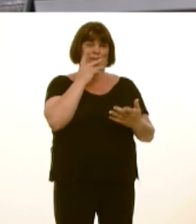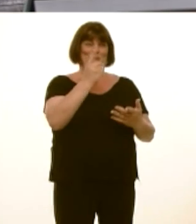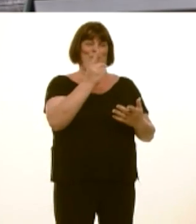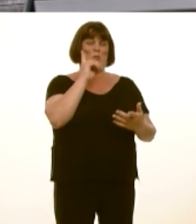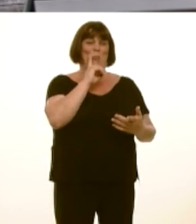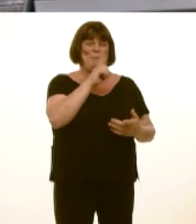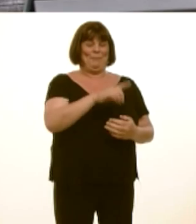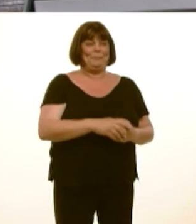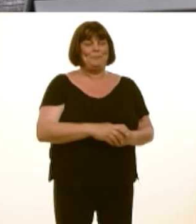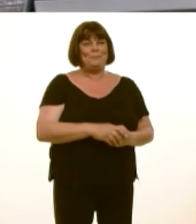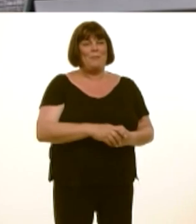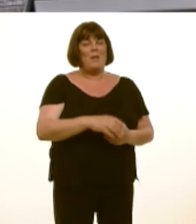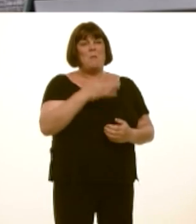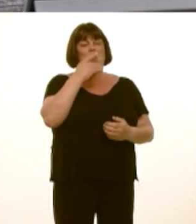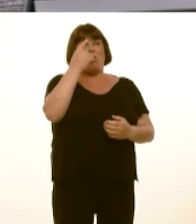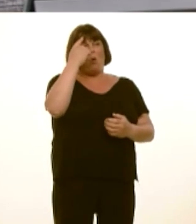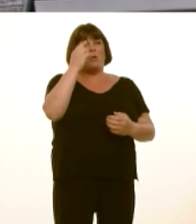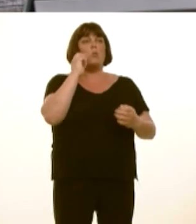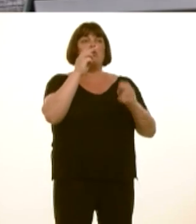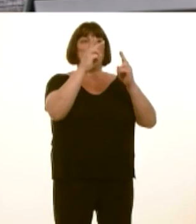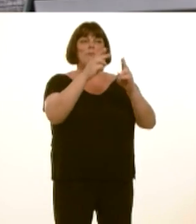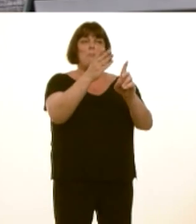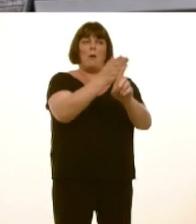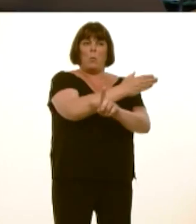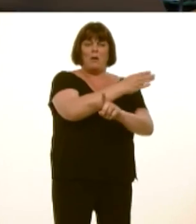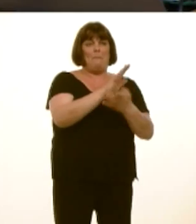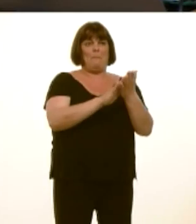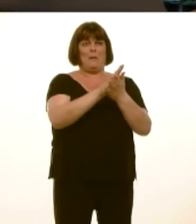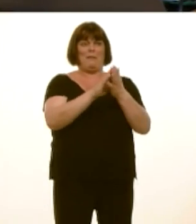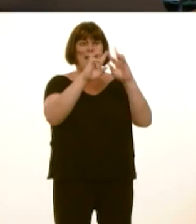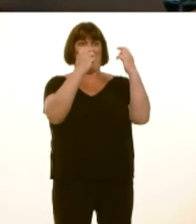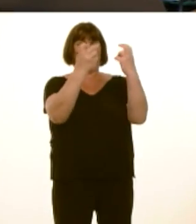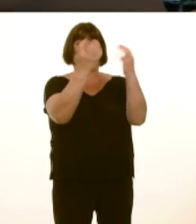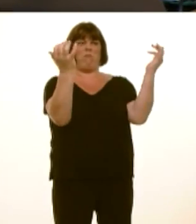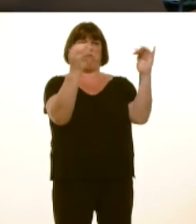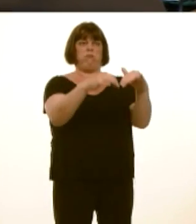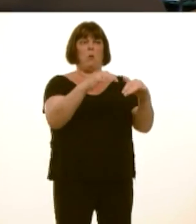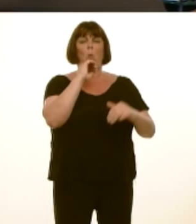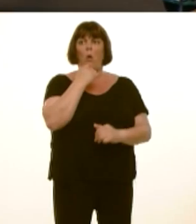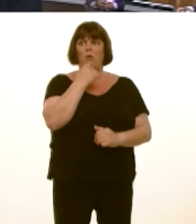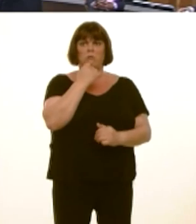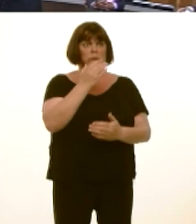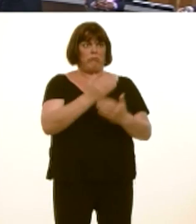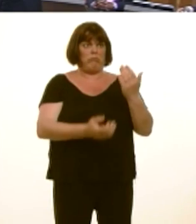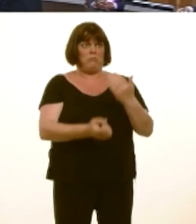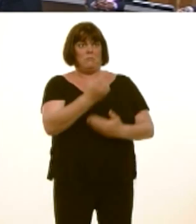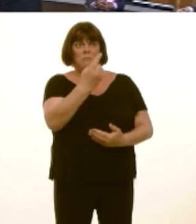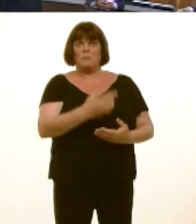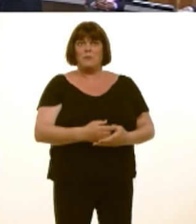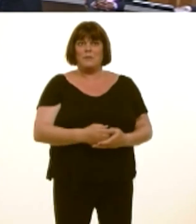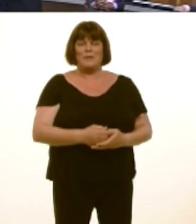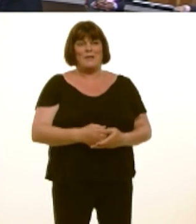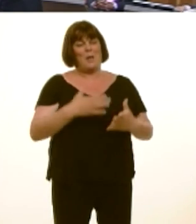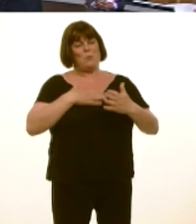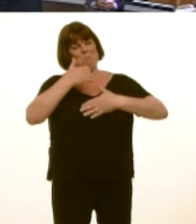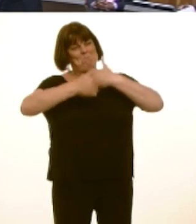wrth gwrs i farw, a byddai'r castell hunan yn cwmpwrth ei gilydd, nid felly mae wedi bod, a gai dalu tan gyda unwaith to i'r cyrff sydd wedi